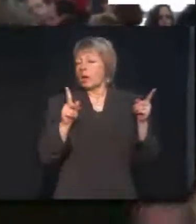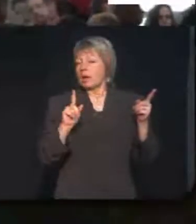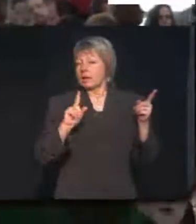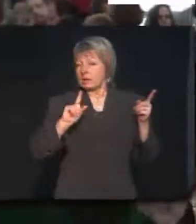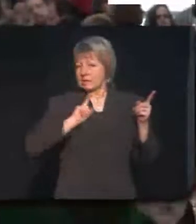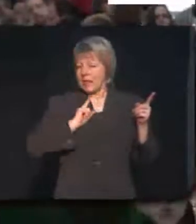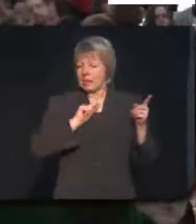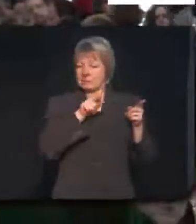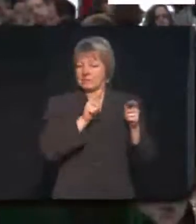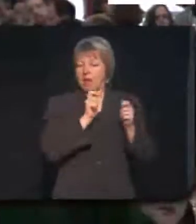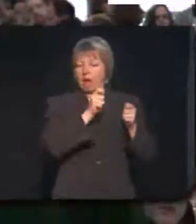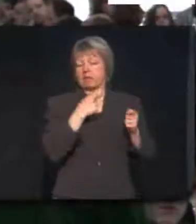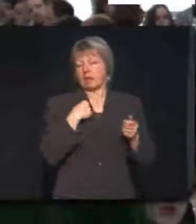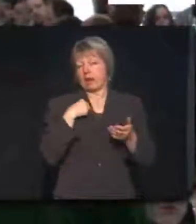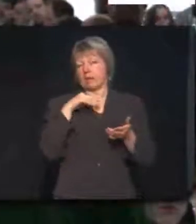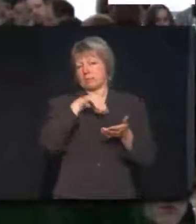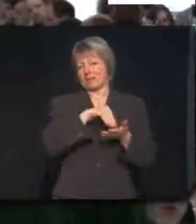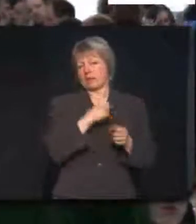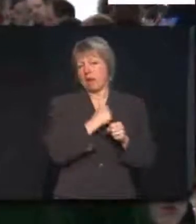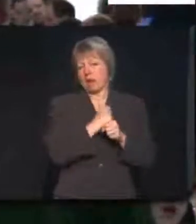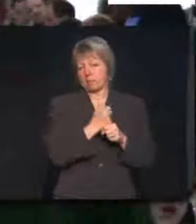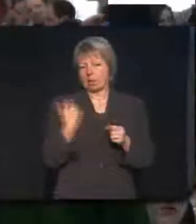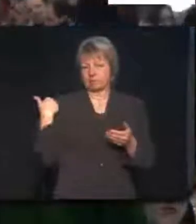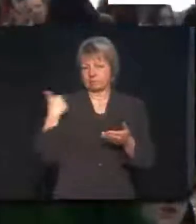dem mitgewirkt habe